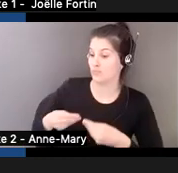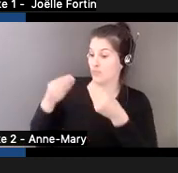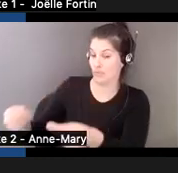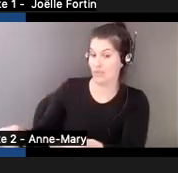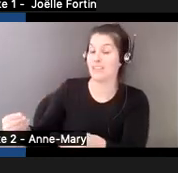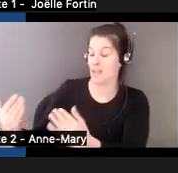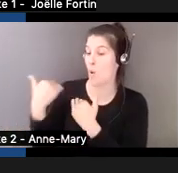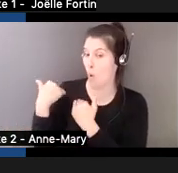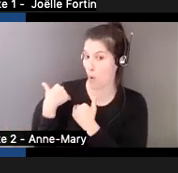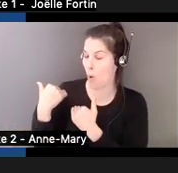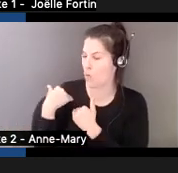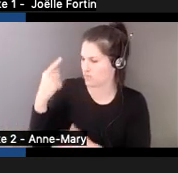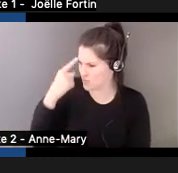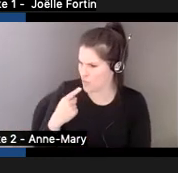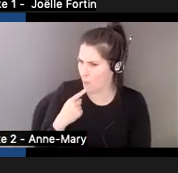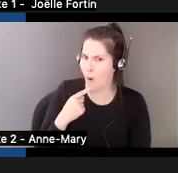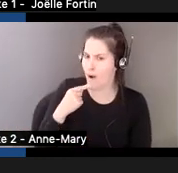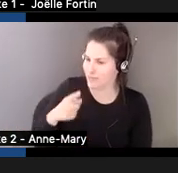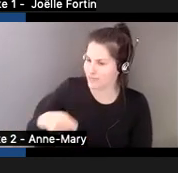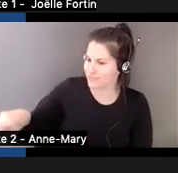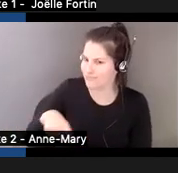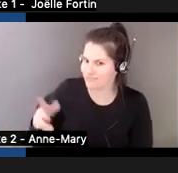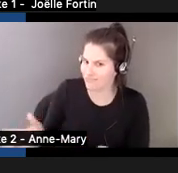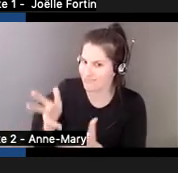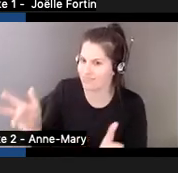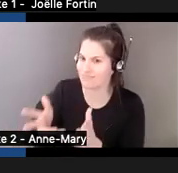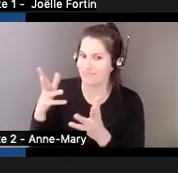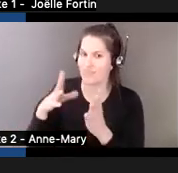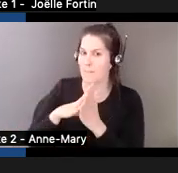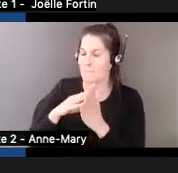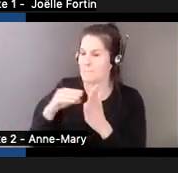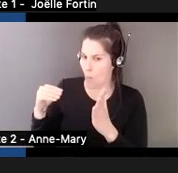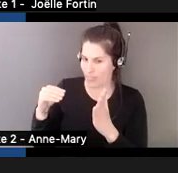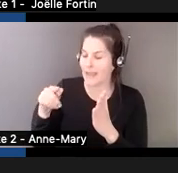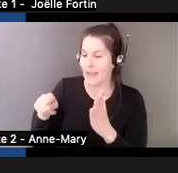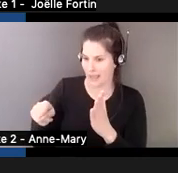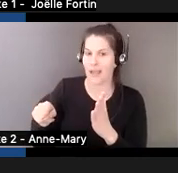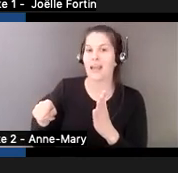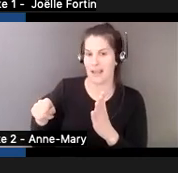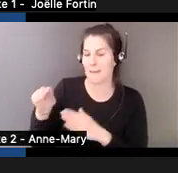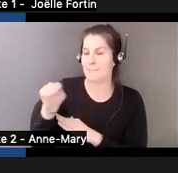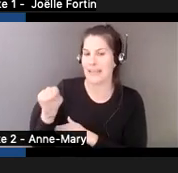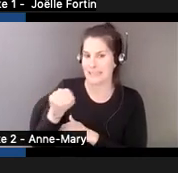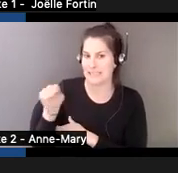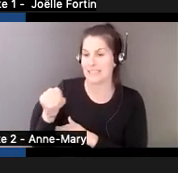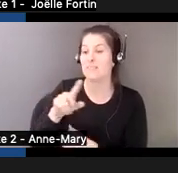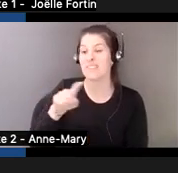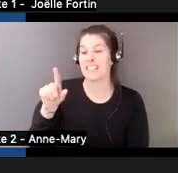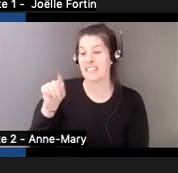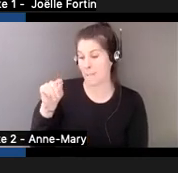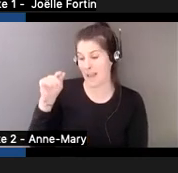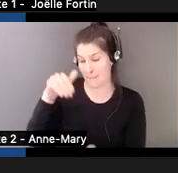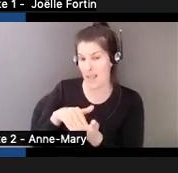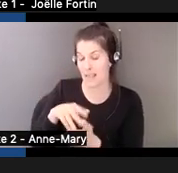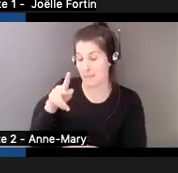toujours, malgré tout, les fondements de Montessori plus que jamais nécessaires en Suisse, où près de 120 000 personnes sont touchées par la maladie d'Alzheimer.